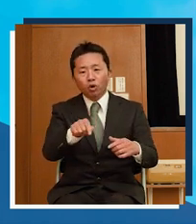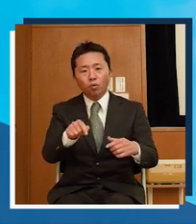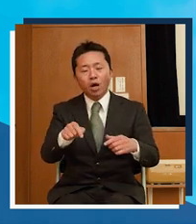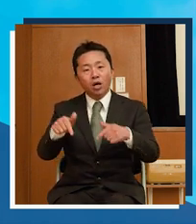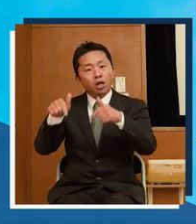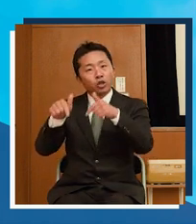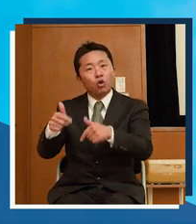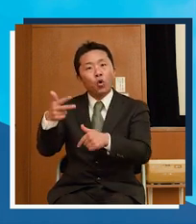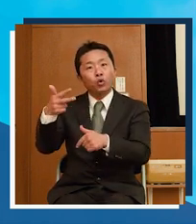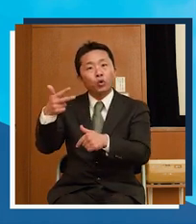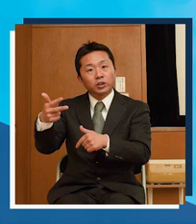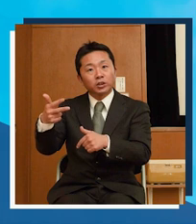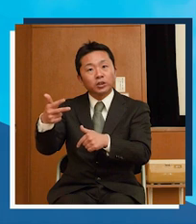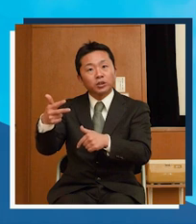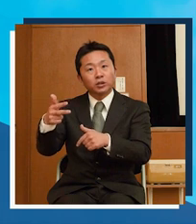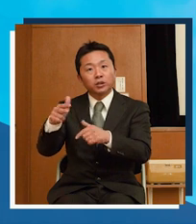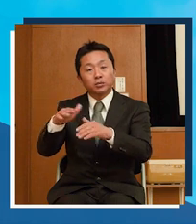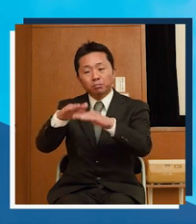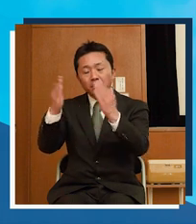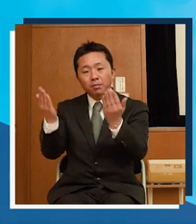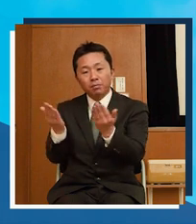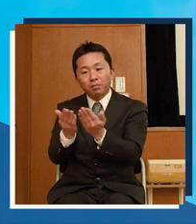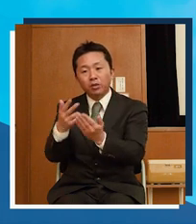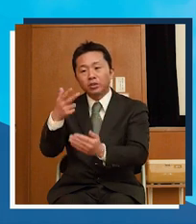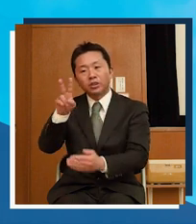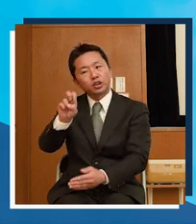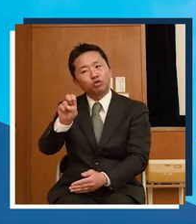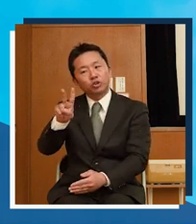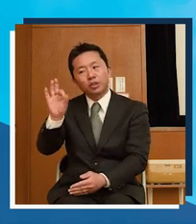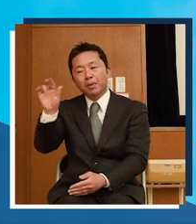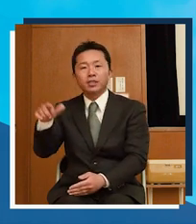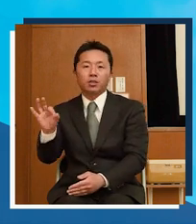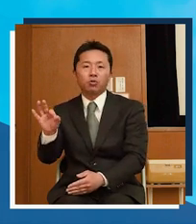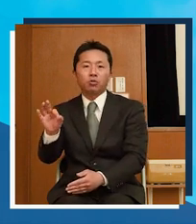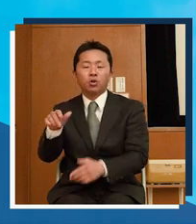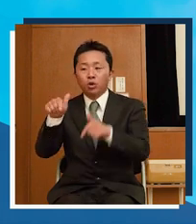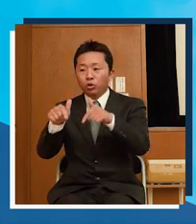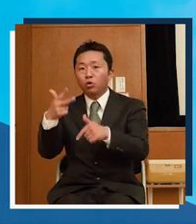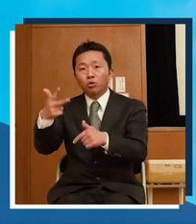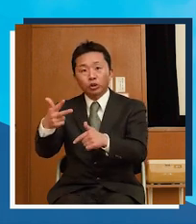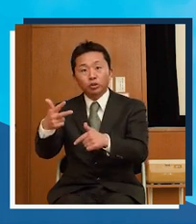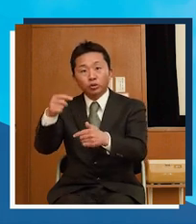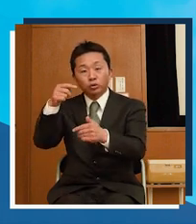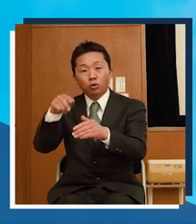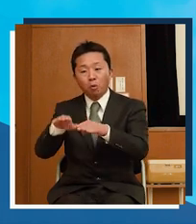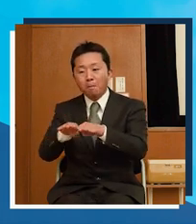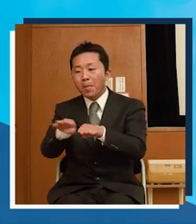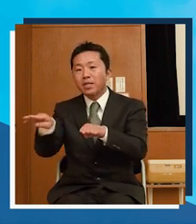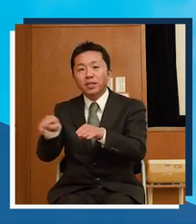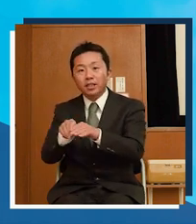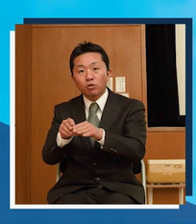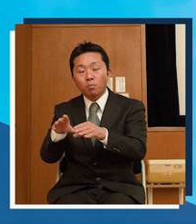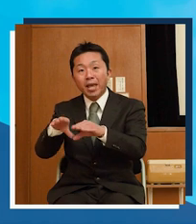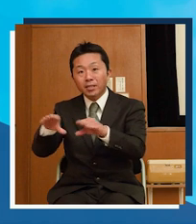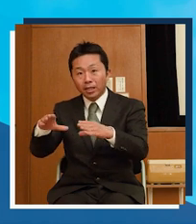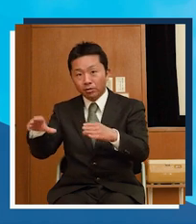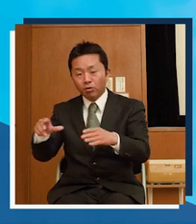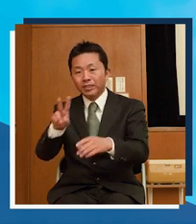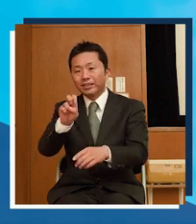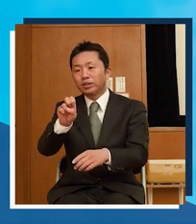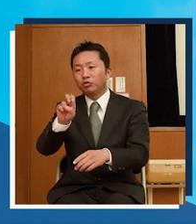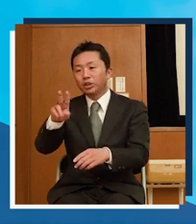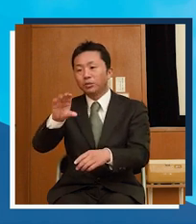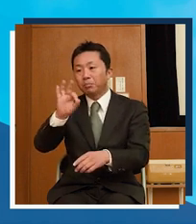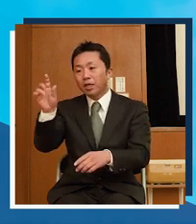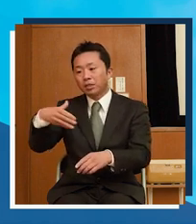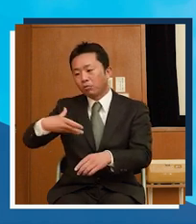面積の約22になりますつまり京都市の22が米軍に取られているということを